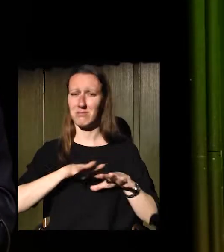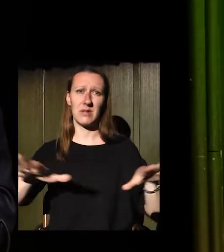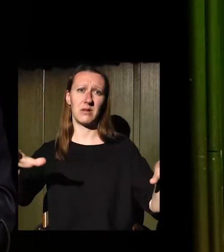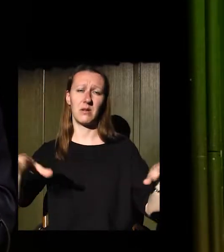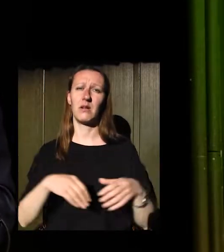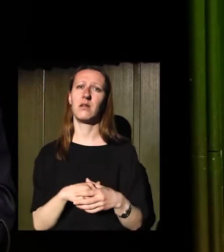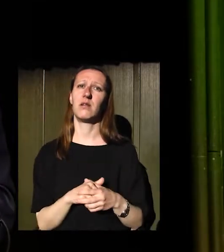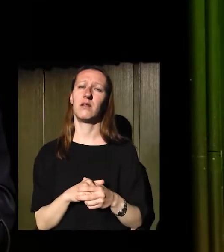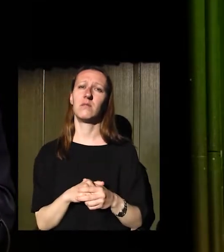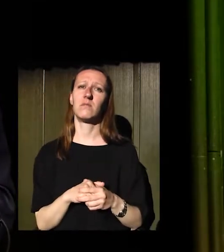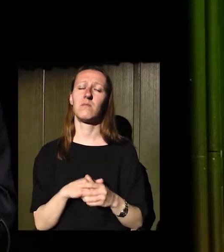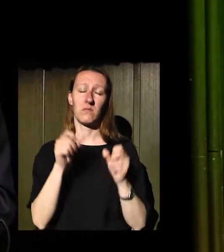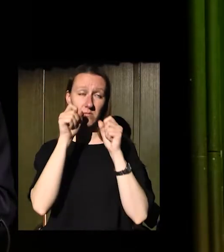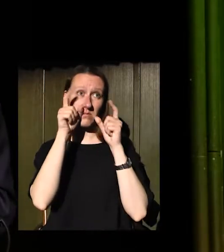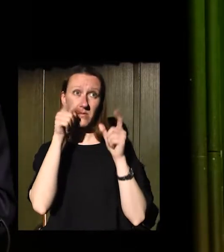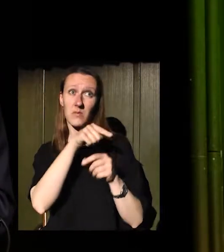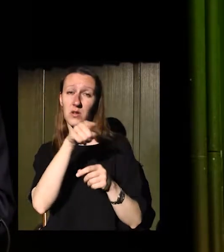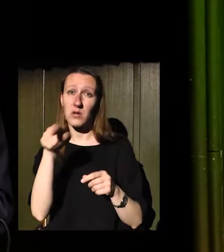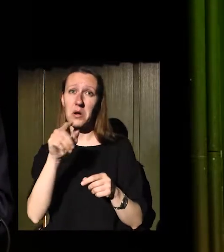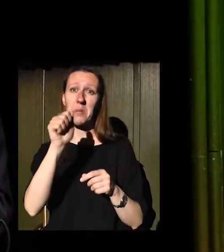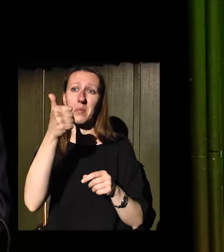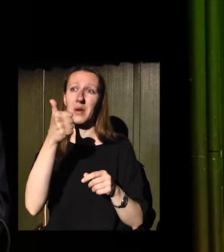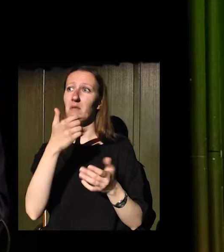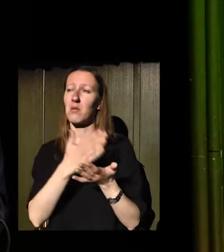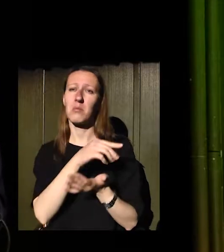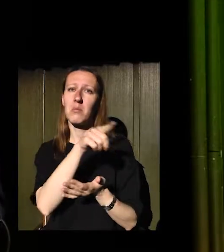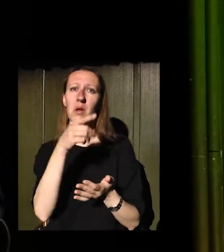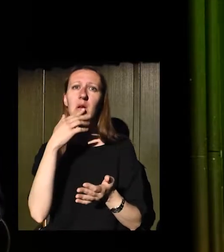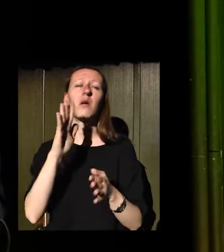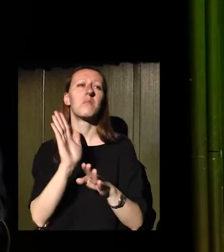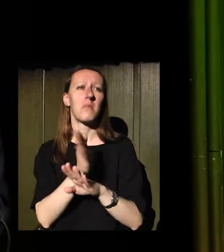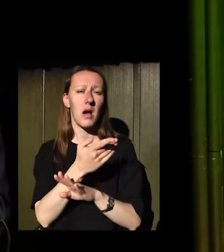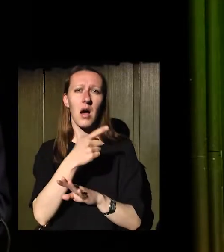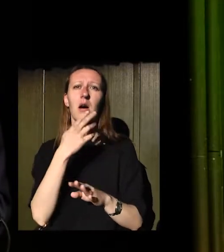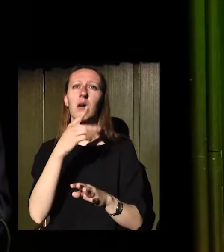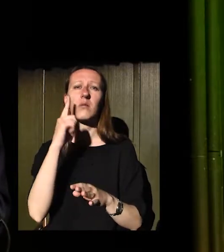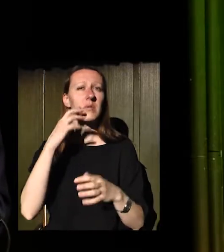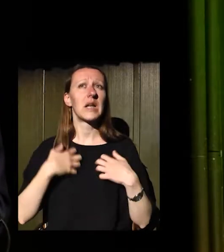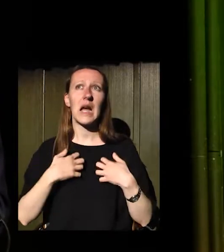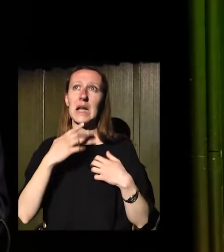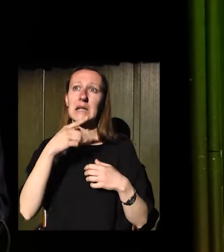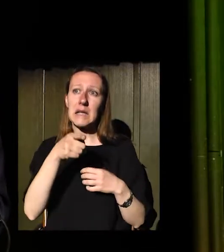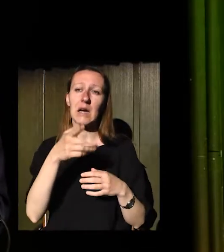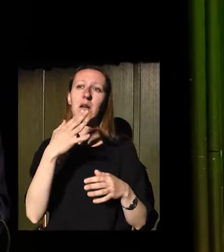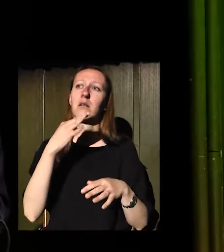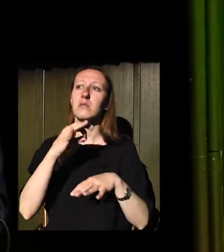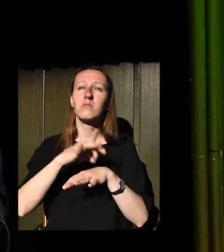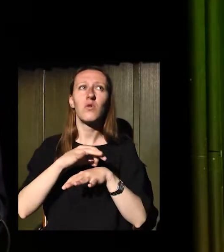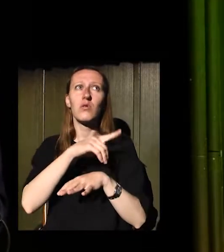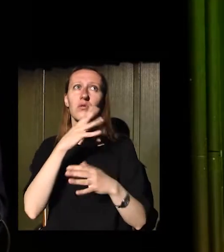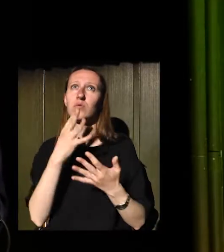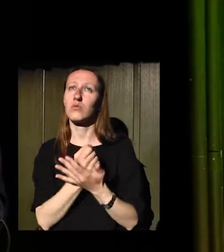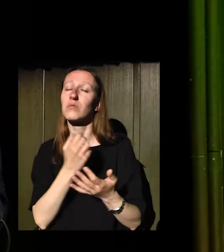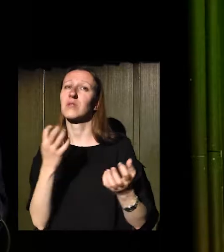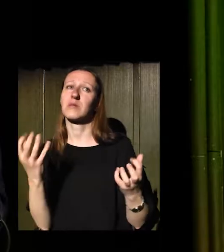La sorpresa e lo sgomento del primo momento sono stati rimossi dalla speranza che il progresso medico e scientifico ci